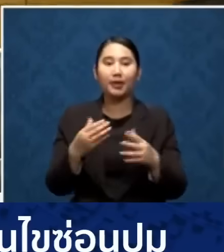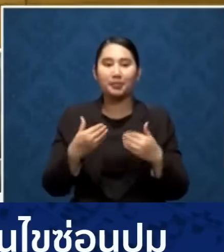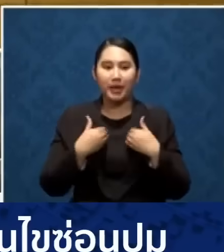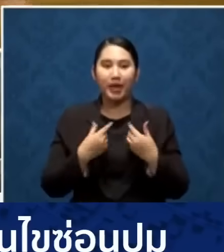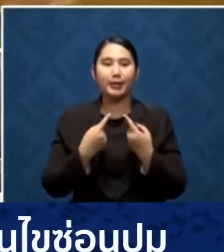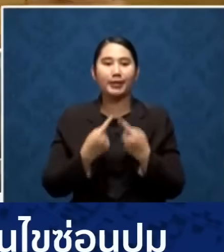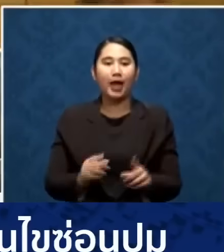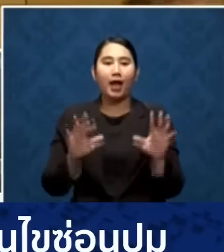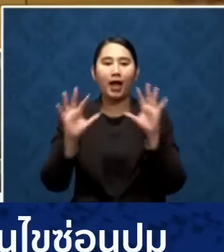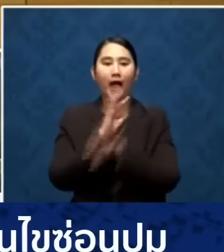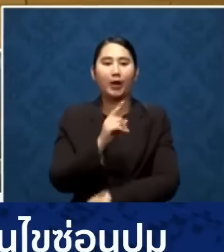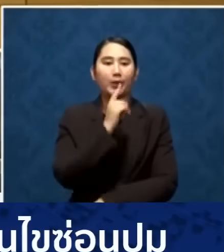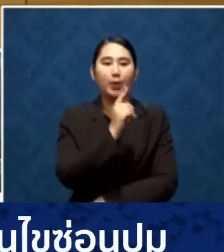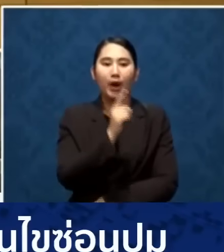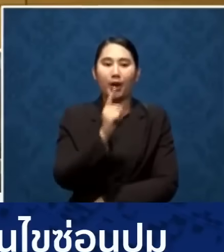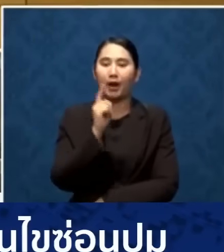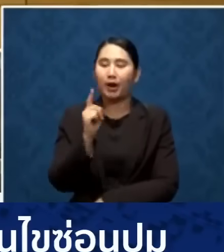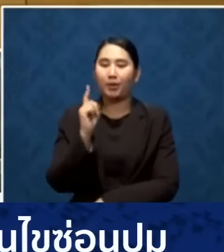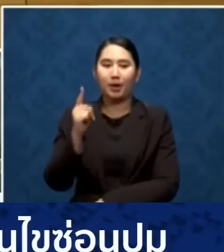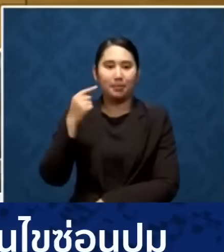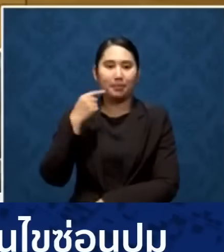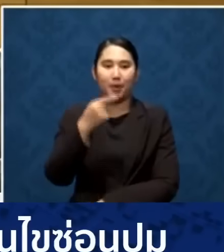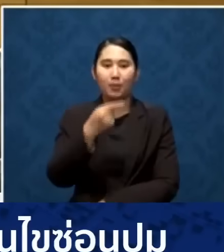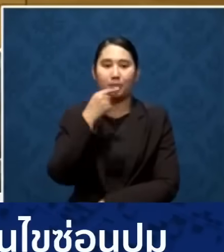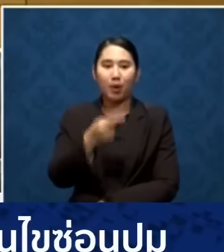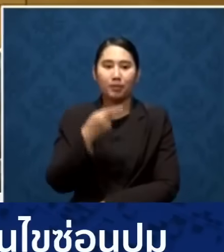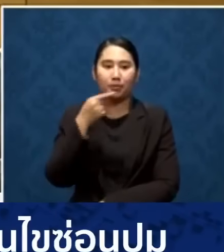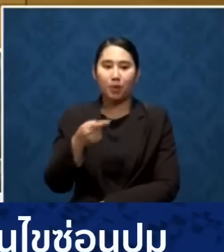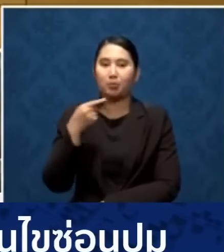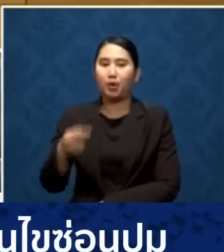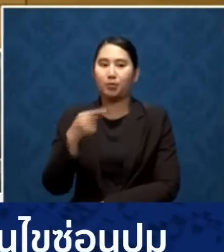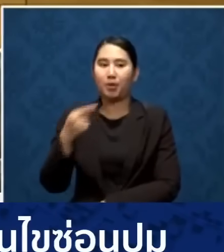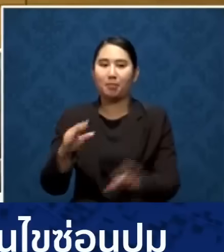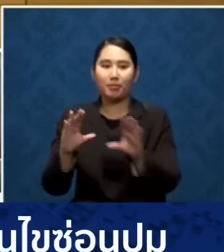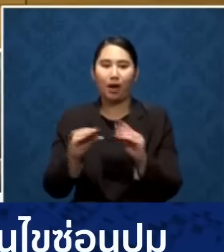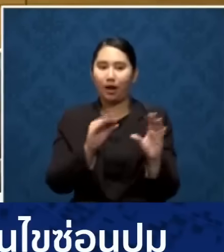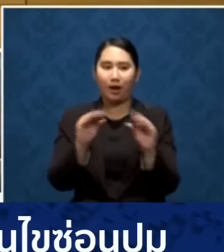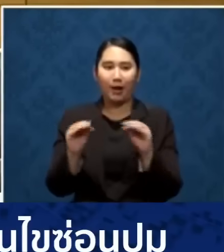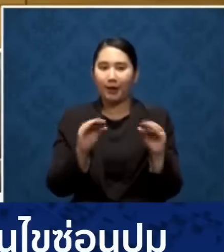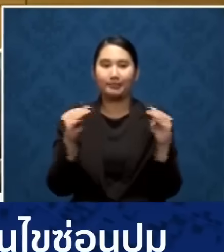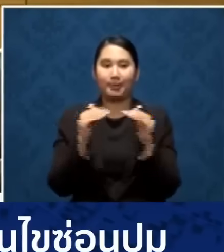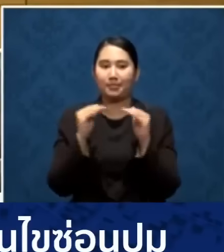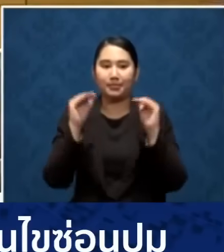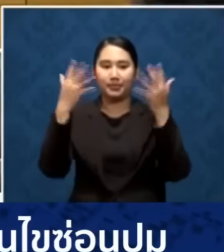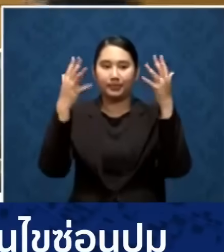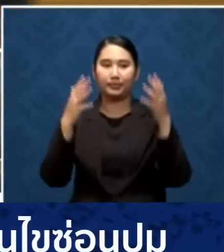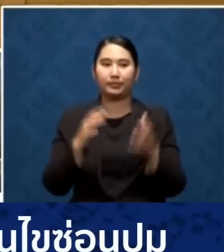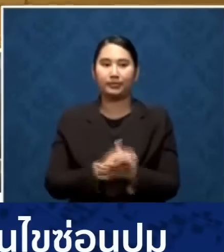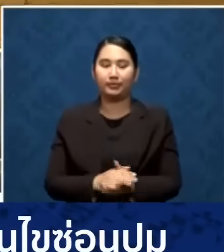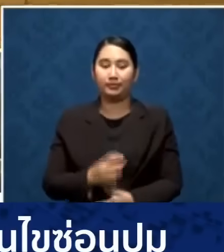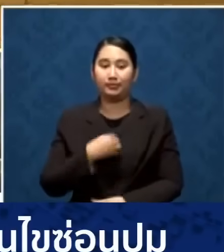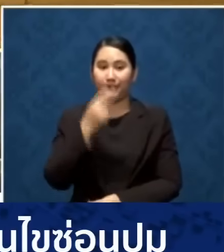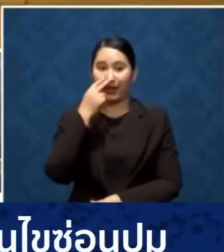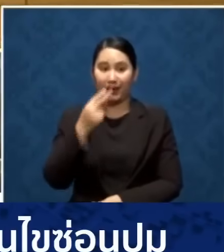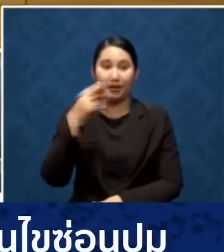ณามหยามเหยียดการใส่ร้ายการวิพากษ์วิจารณ์โดยไม่เป็นธรรมก็เกิดขึ้นอย่